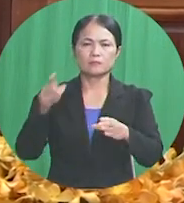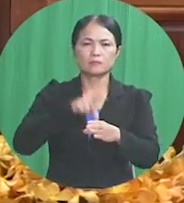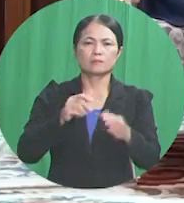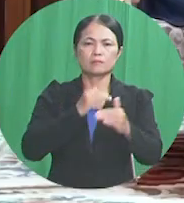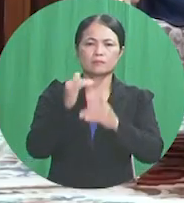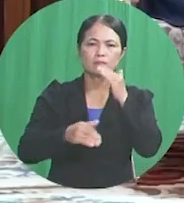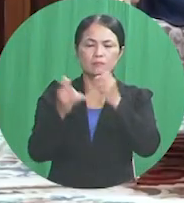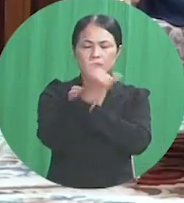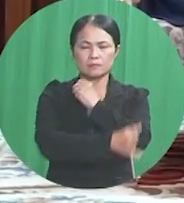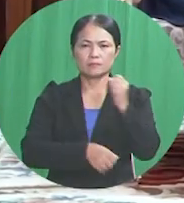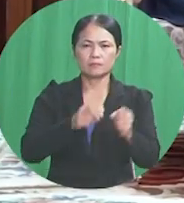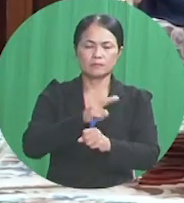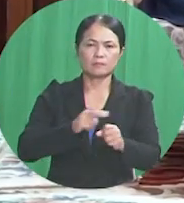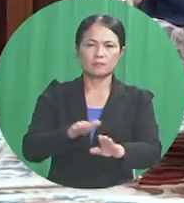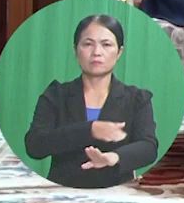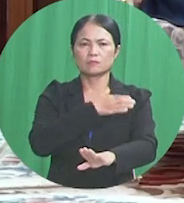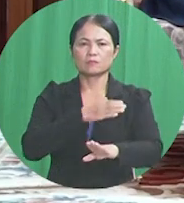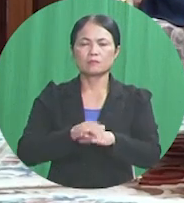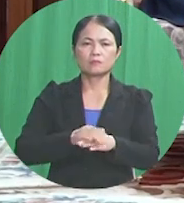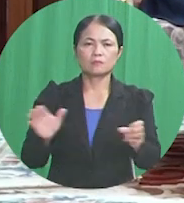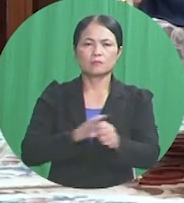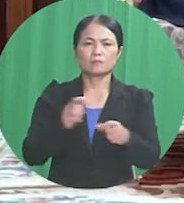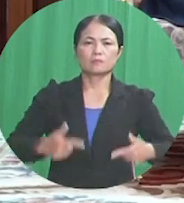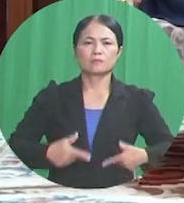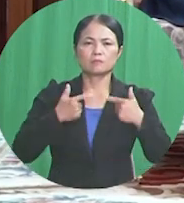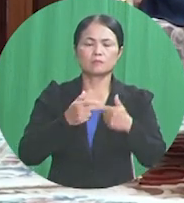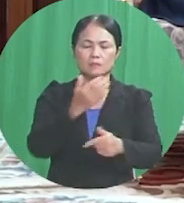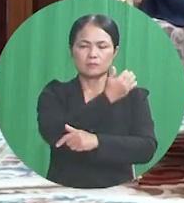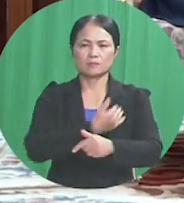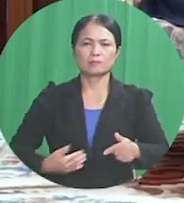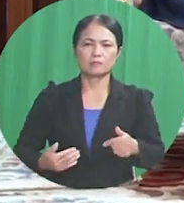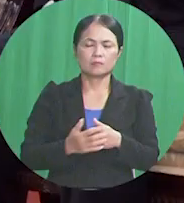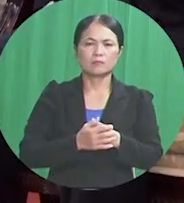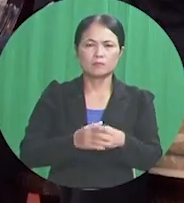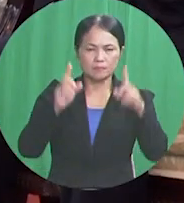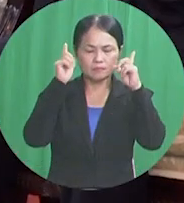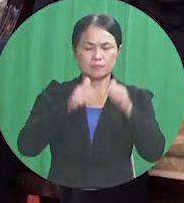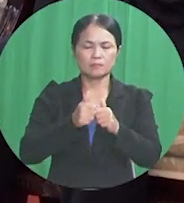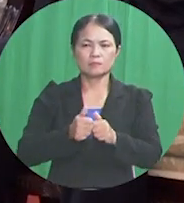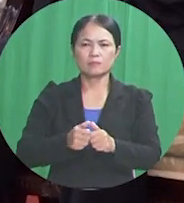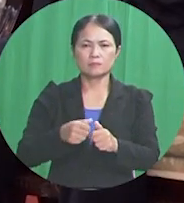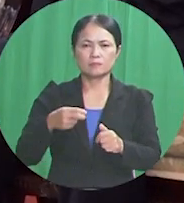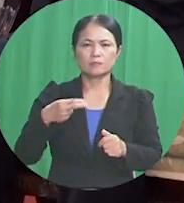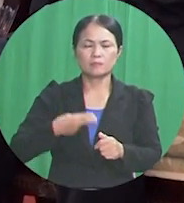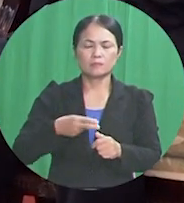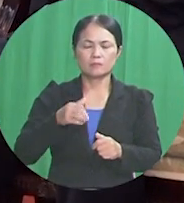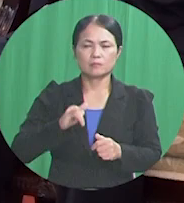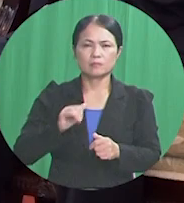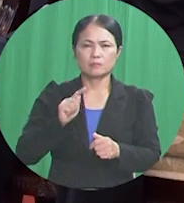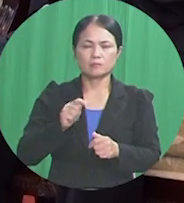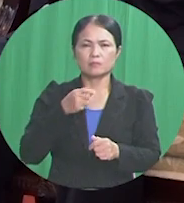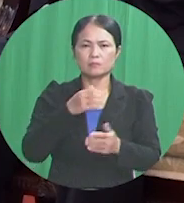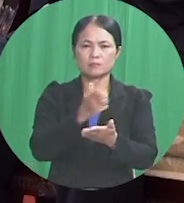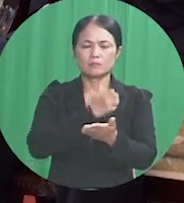อภิวัตประเทศจีดระหดมกสเตอร์เป็นมวยชีวิตระบอบสำแดงไอยูดัมอับดุลลาซาฮิดบานเลือกล